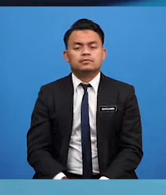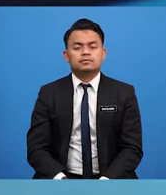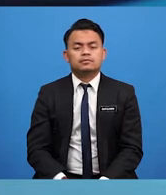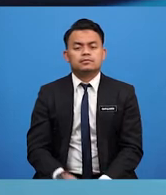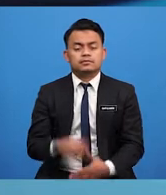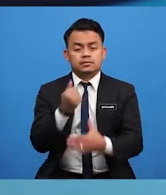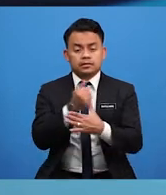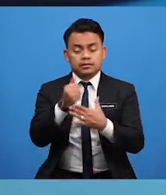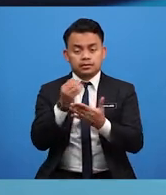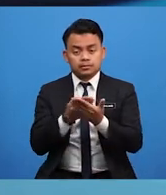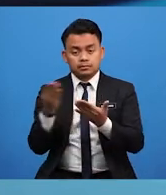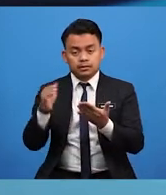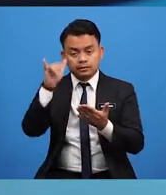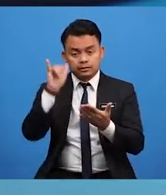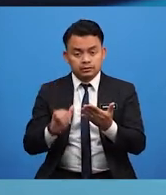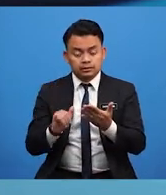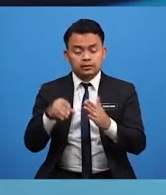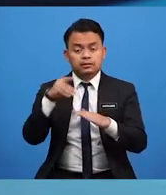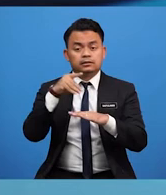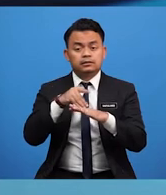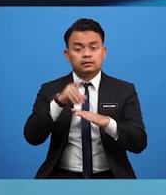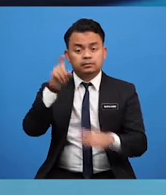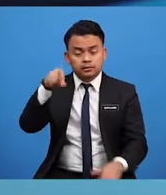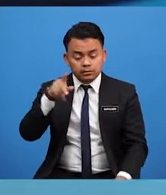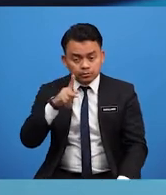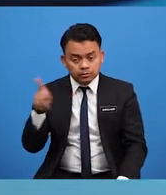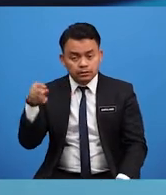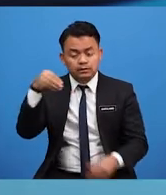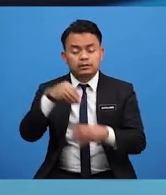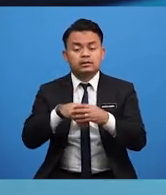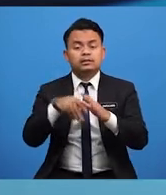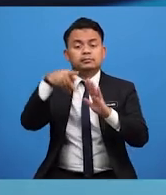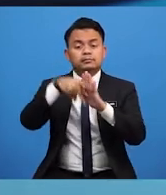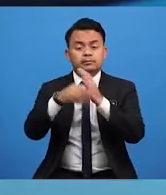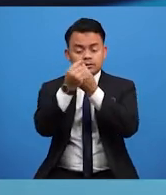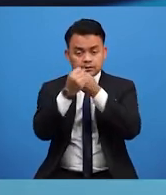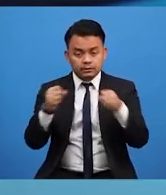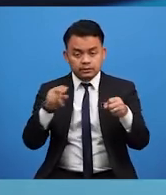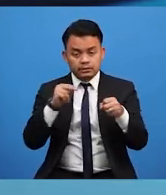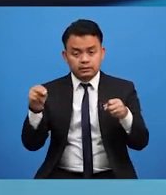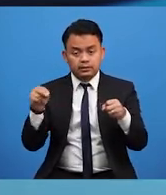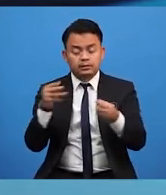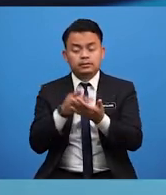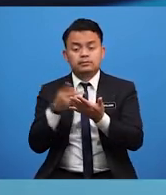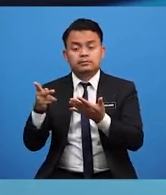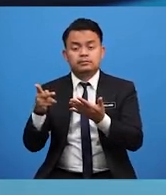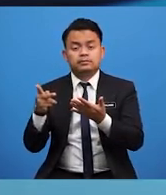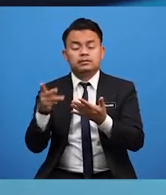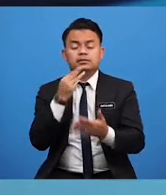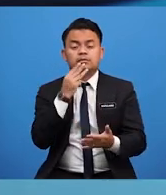Antara bahan yang diperlukan dalam penyediaan pens warna batik cetak